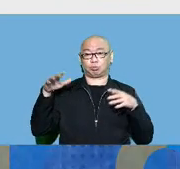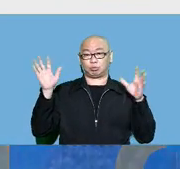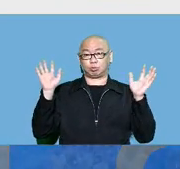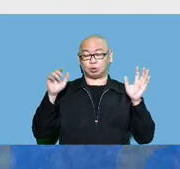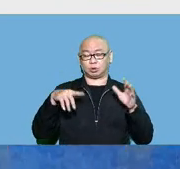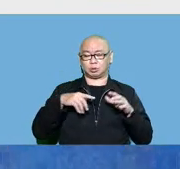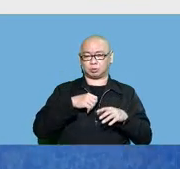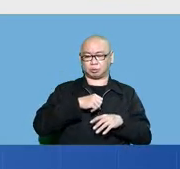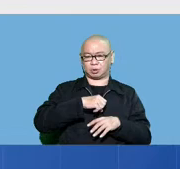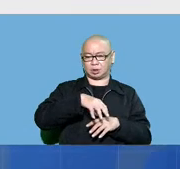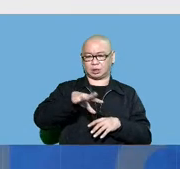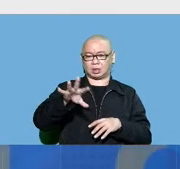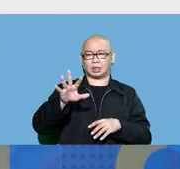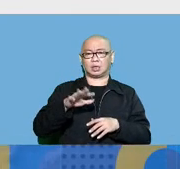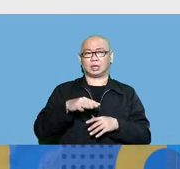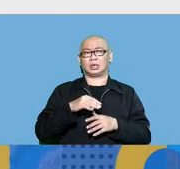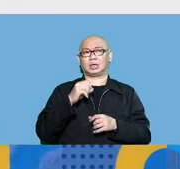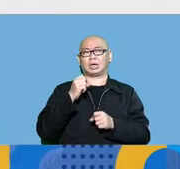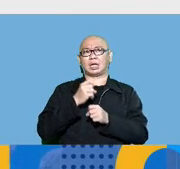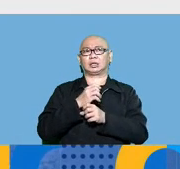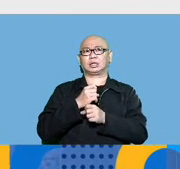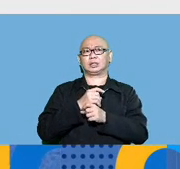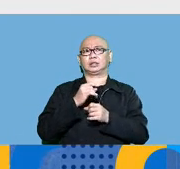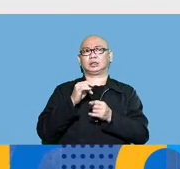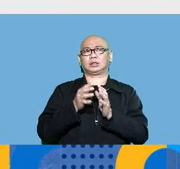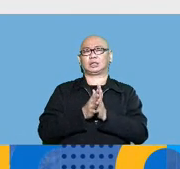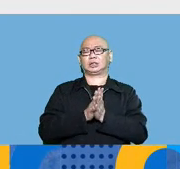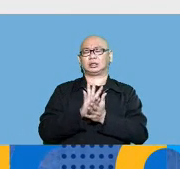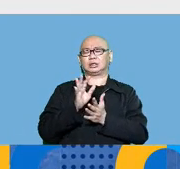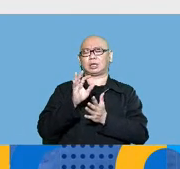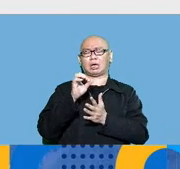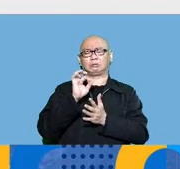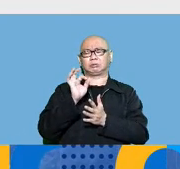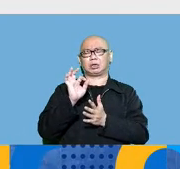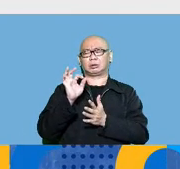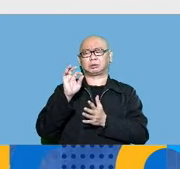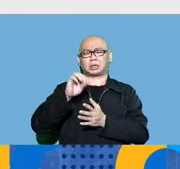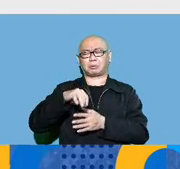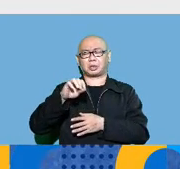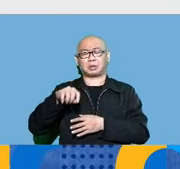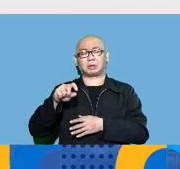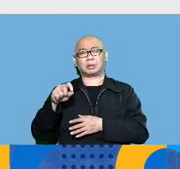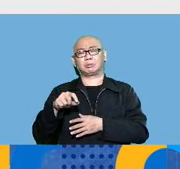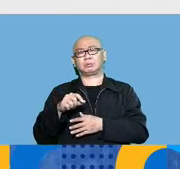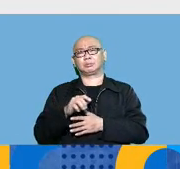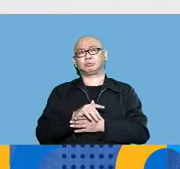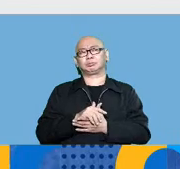menyebarkan biji secara gratis, jadi enggak usah menanam. Dan burung ini memiliki pencernaan yang